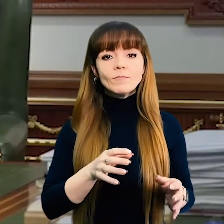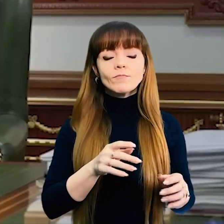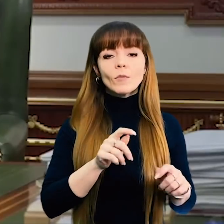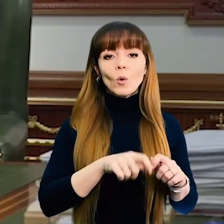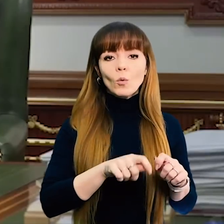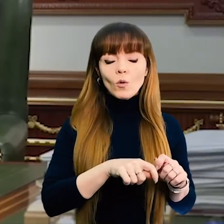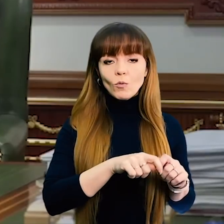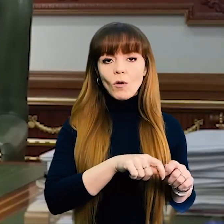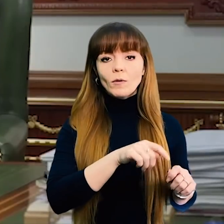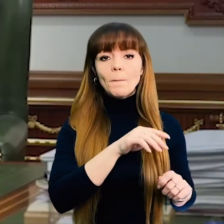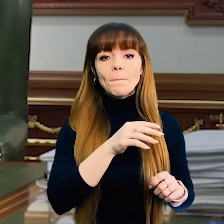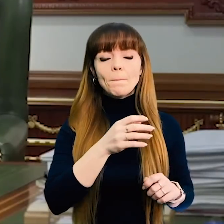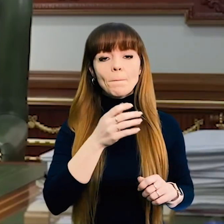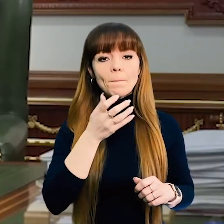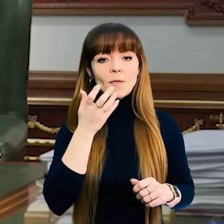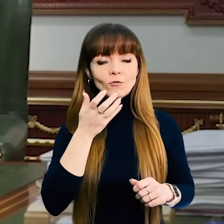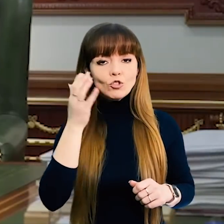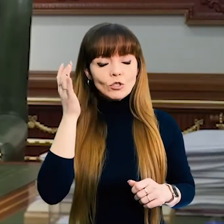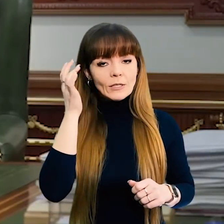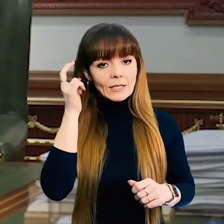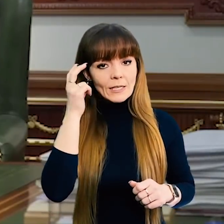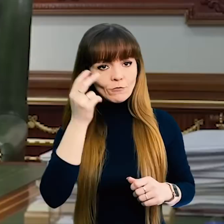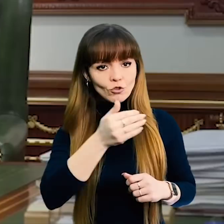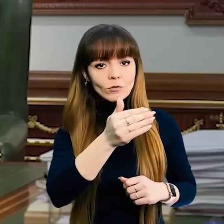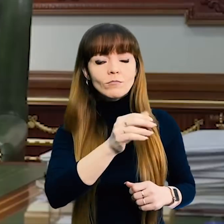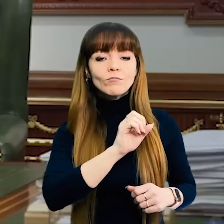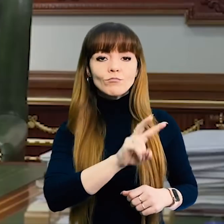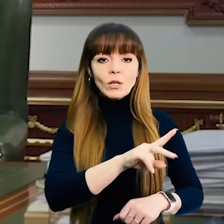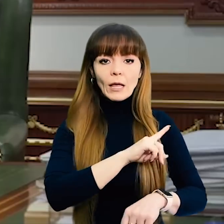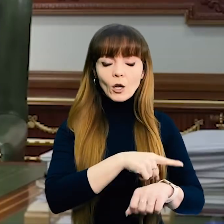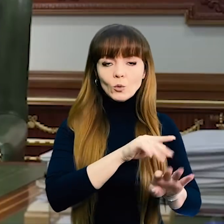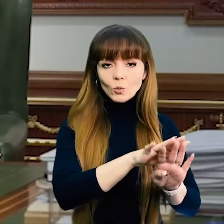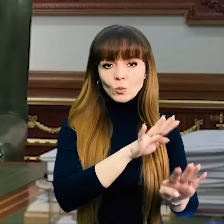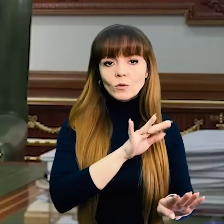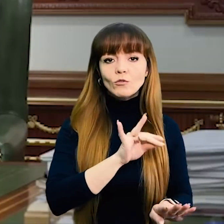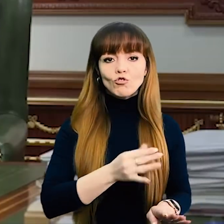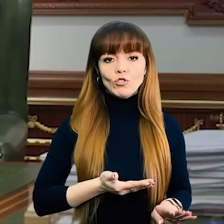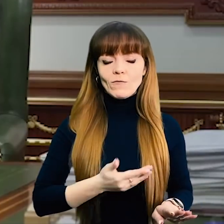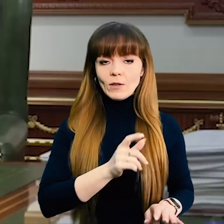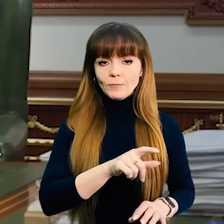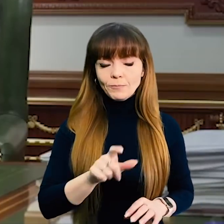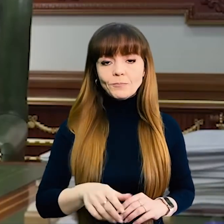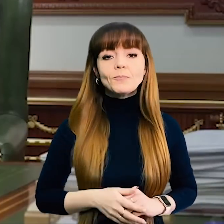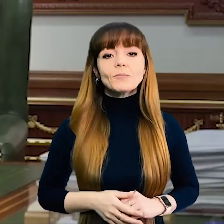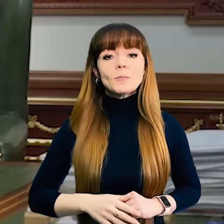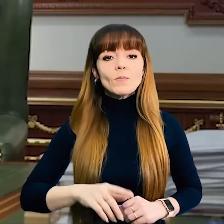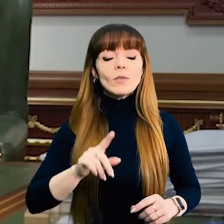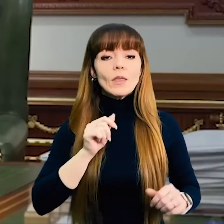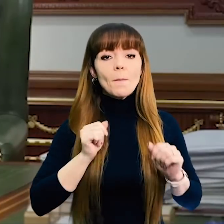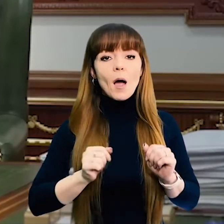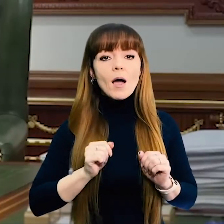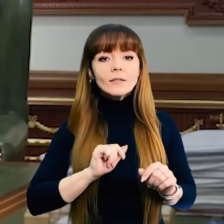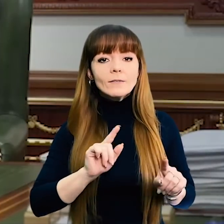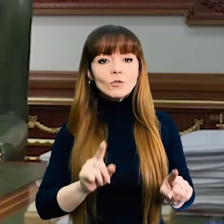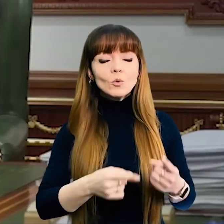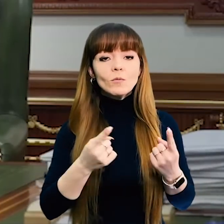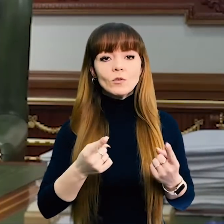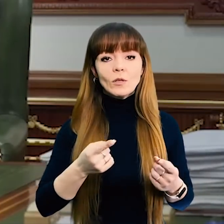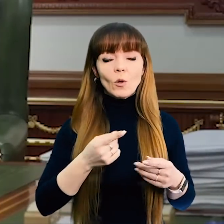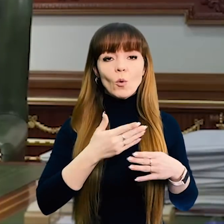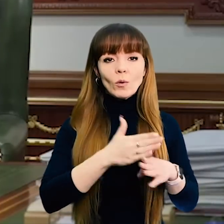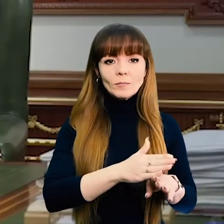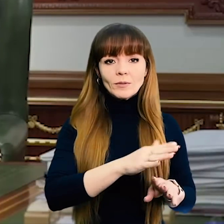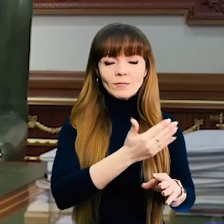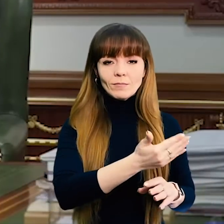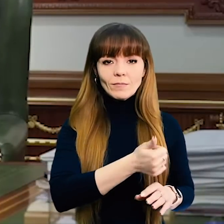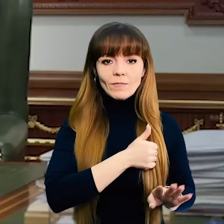війська утримують під своїм контролем північ Київщини, мають ресурси і живу силу. Намагаються відновлювати